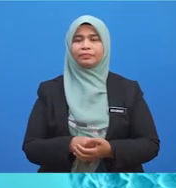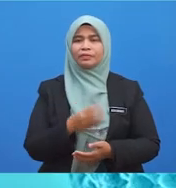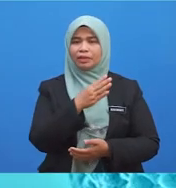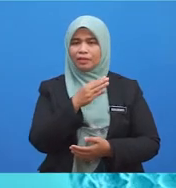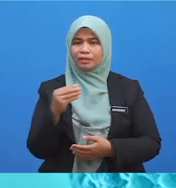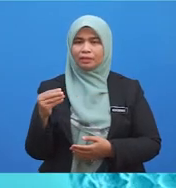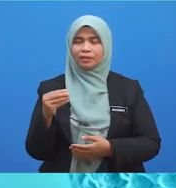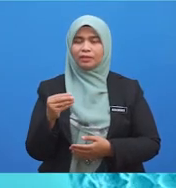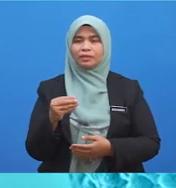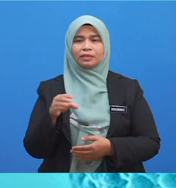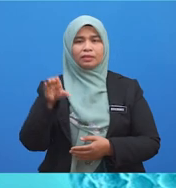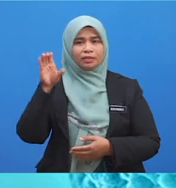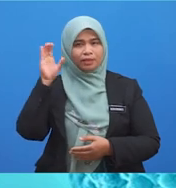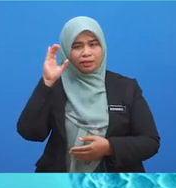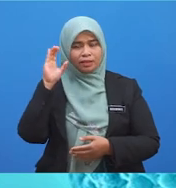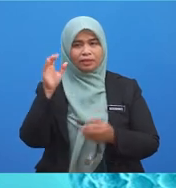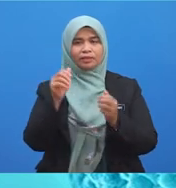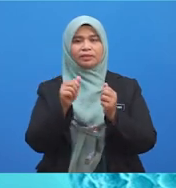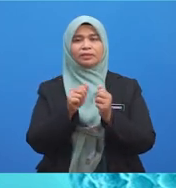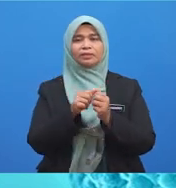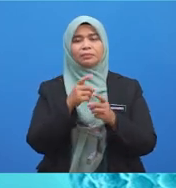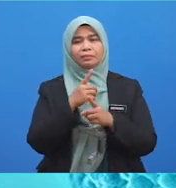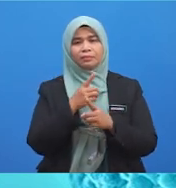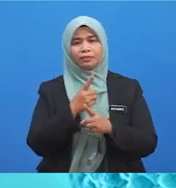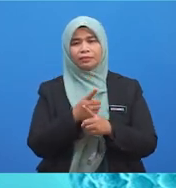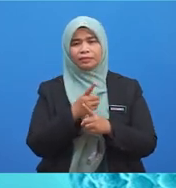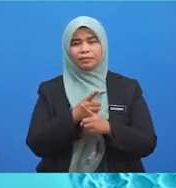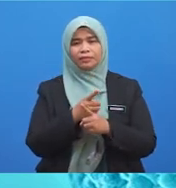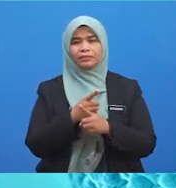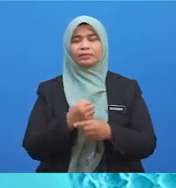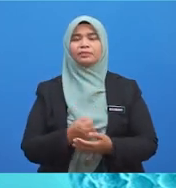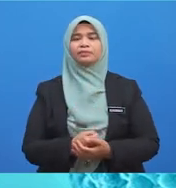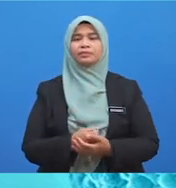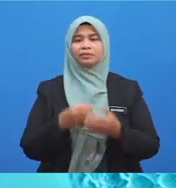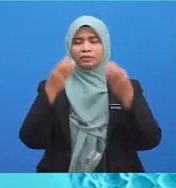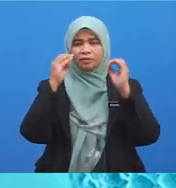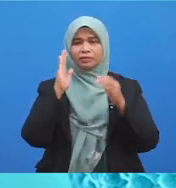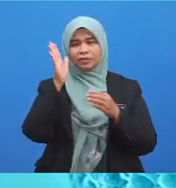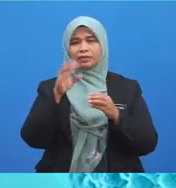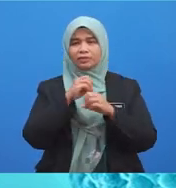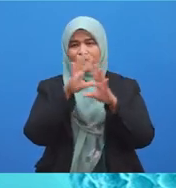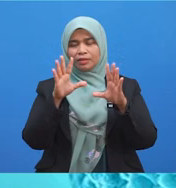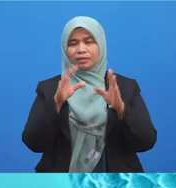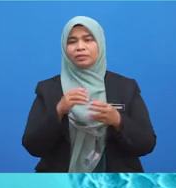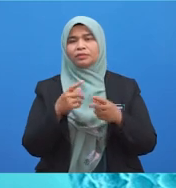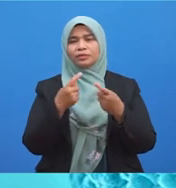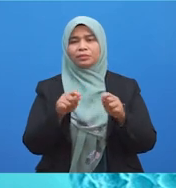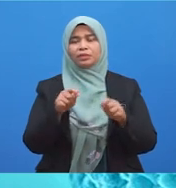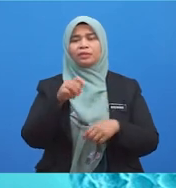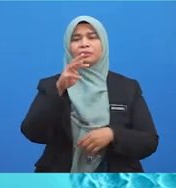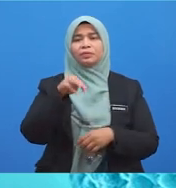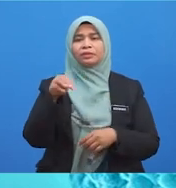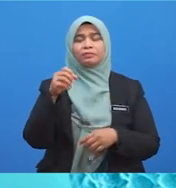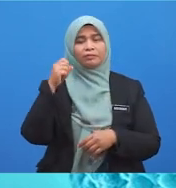Dan dengar dengan teliti penerangan yang akan cikgu berikan. Cuba